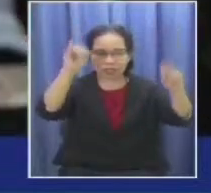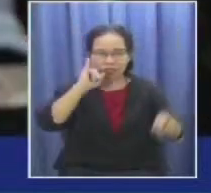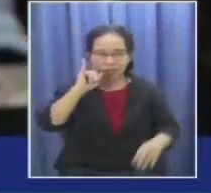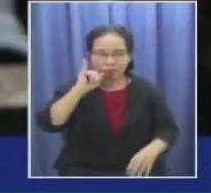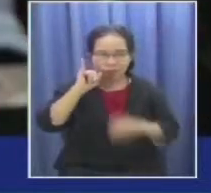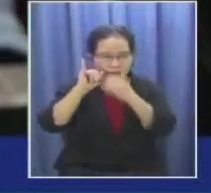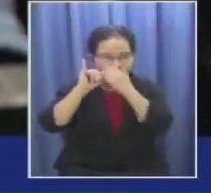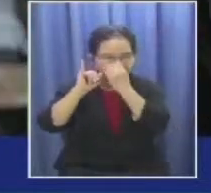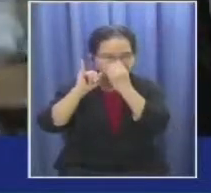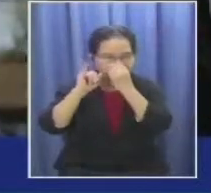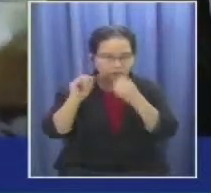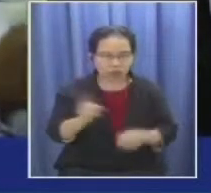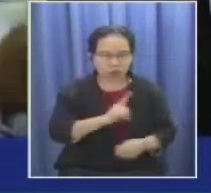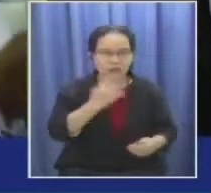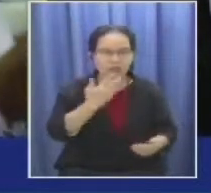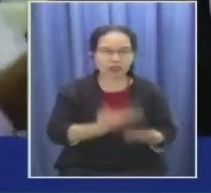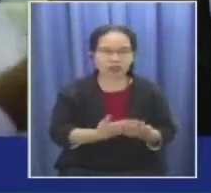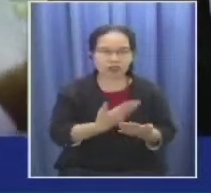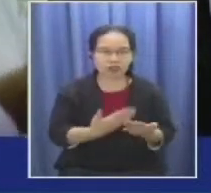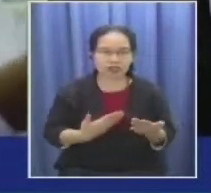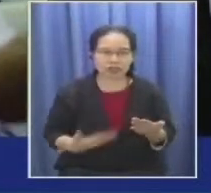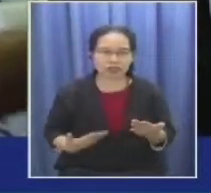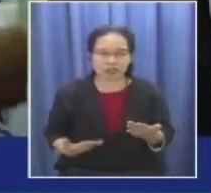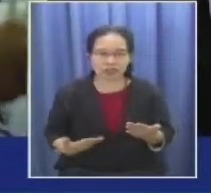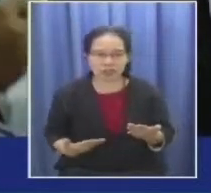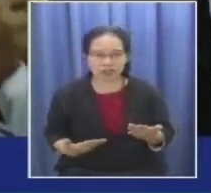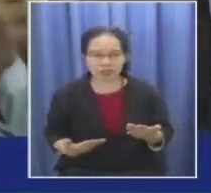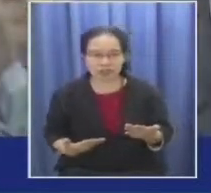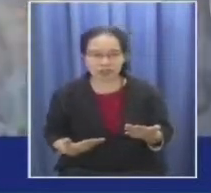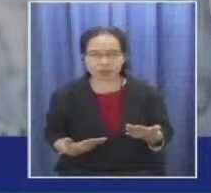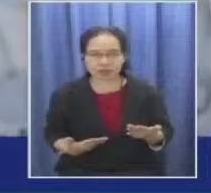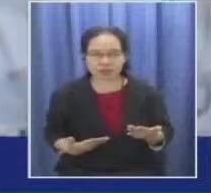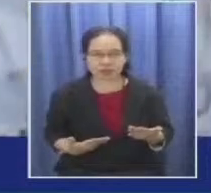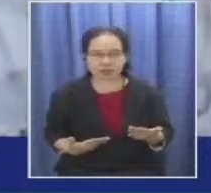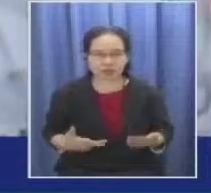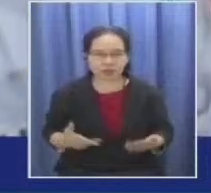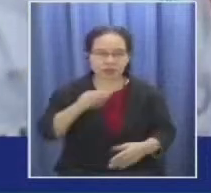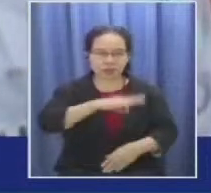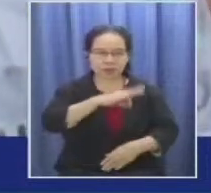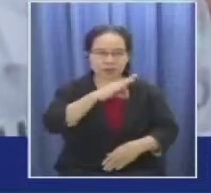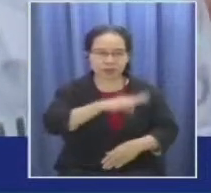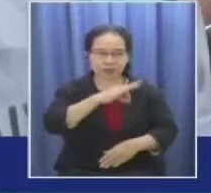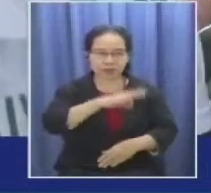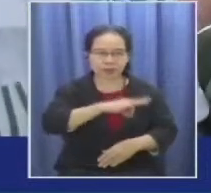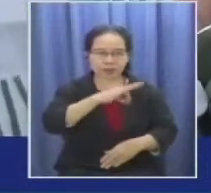Nyankopɔn atie ɔkyena sɛ Nyankopɔn yɛ adom a yɛbɛto asa asɛm tie so